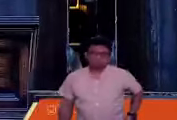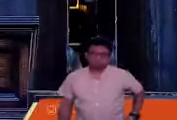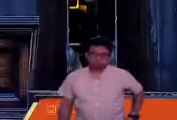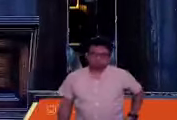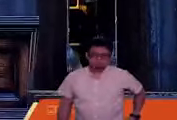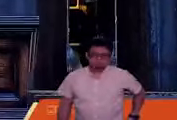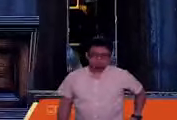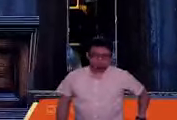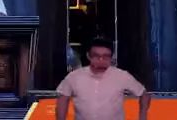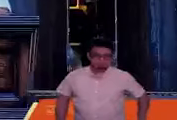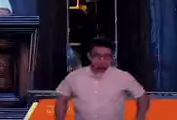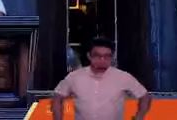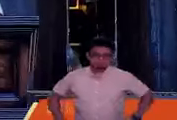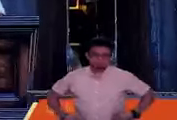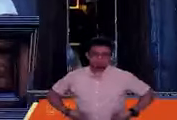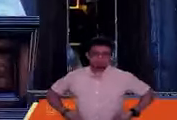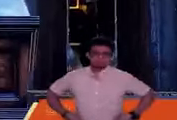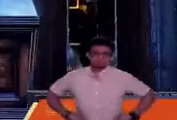ingnon nga. Tama nga pita.